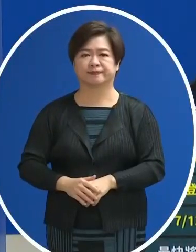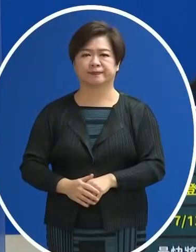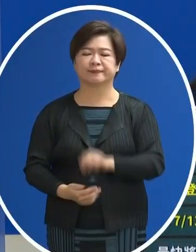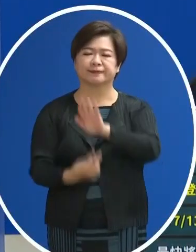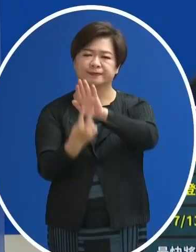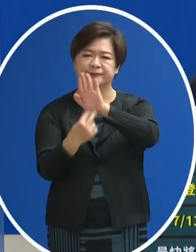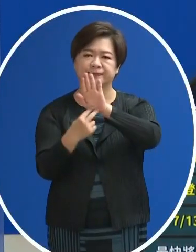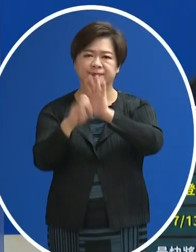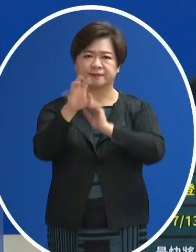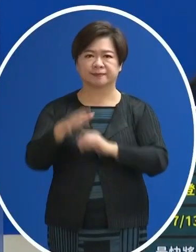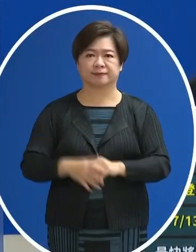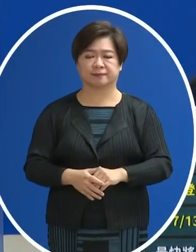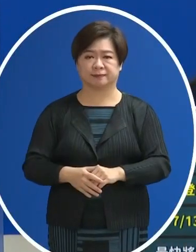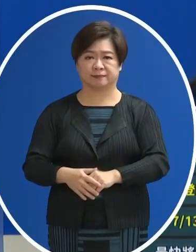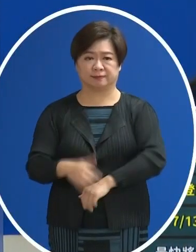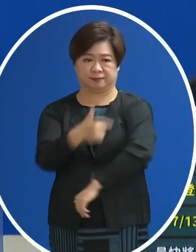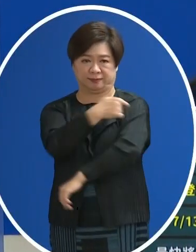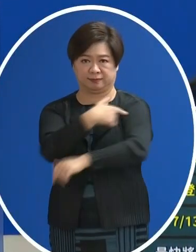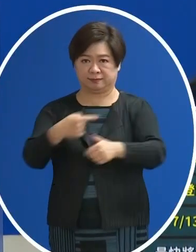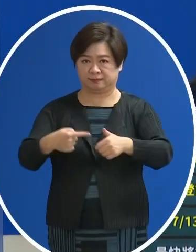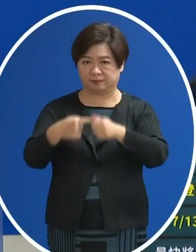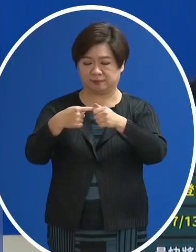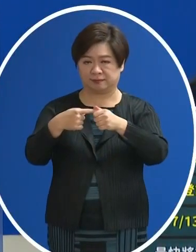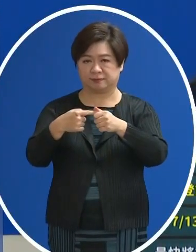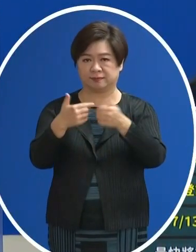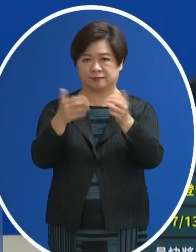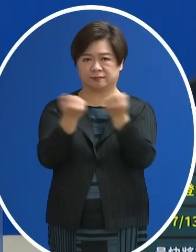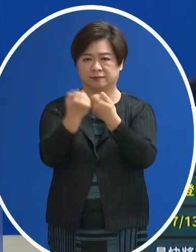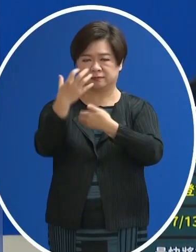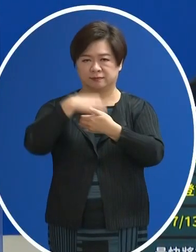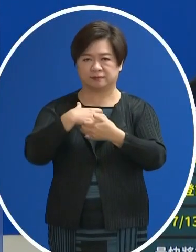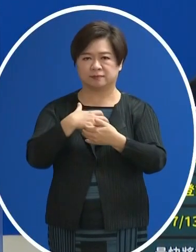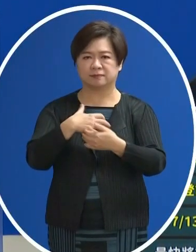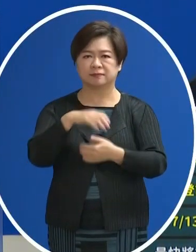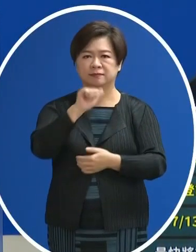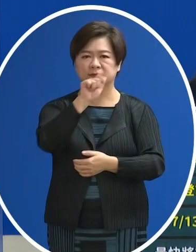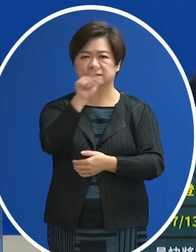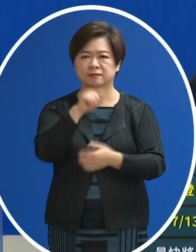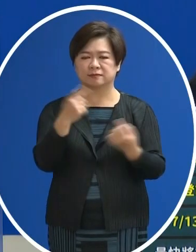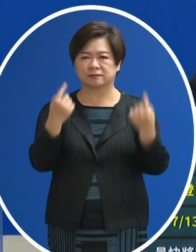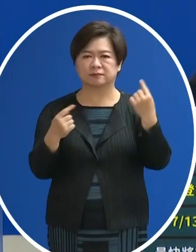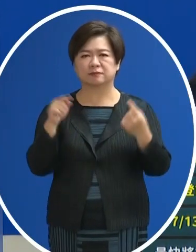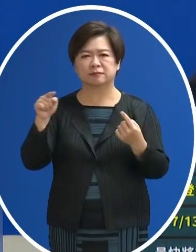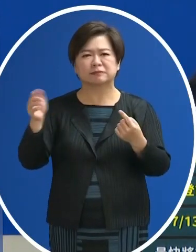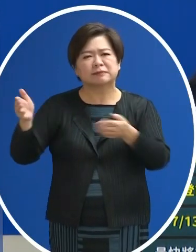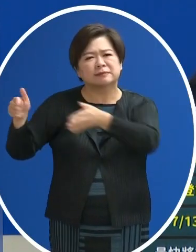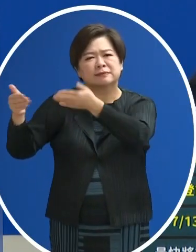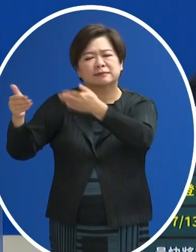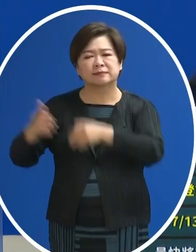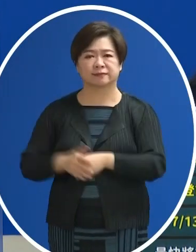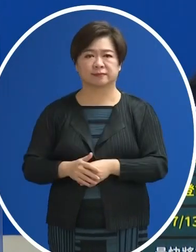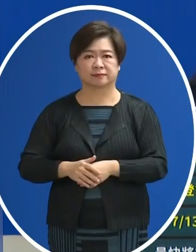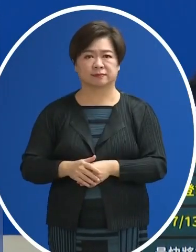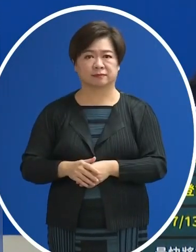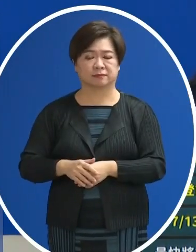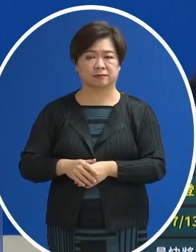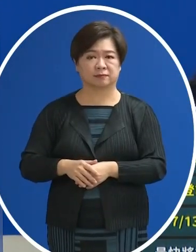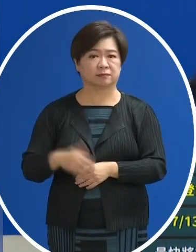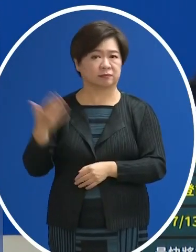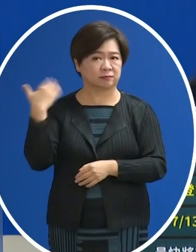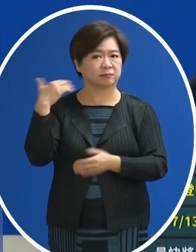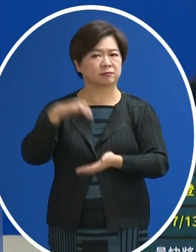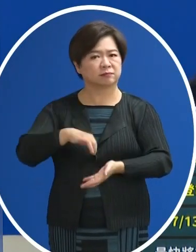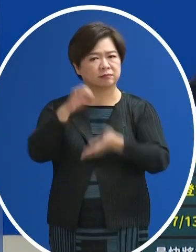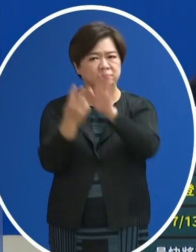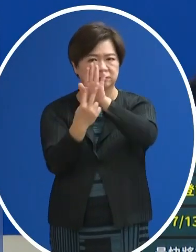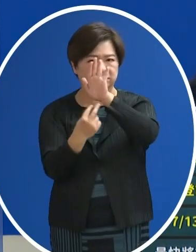副作用其实第一季事实上是比这个 A 力会比较少一点，所以我上次其实 有提出